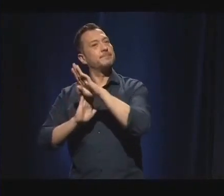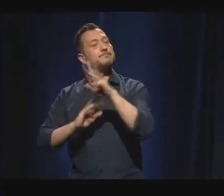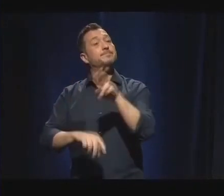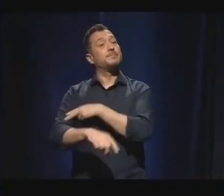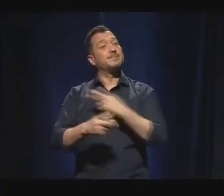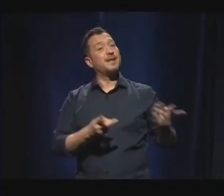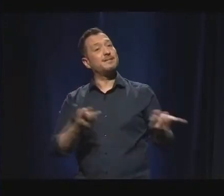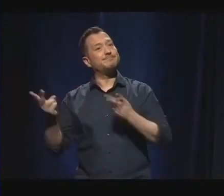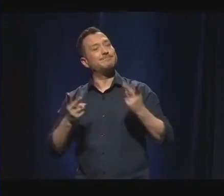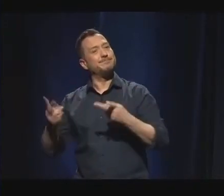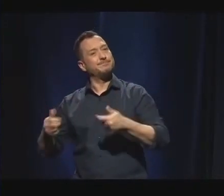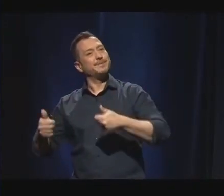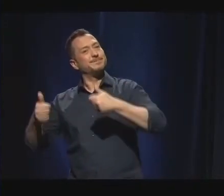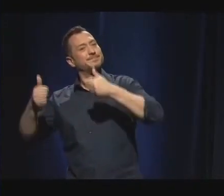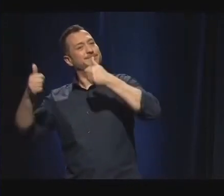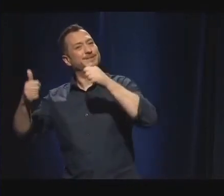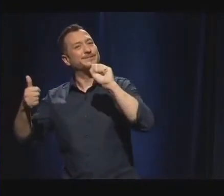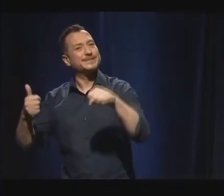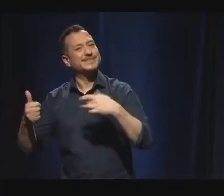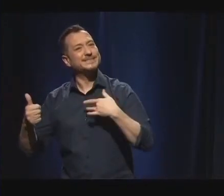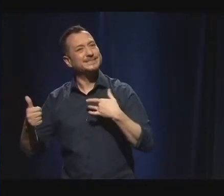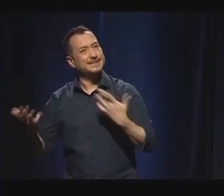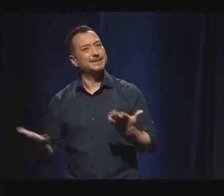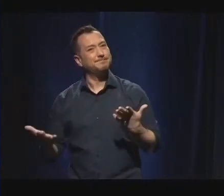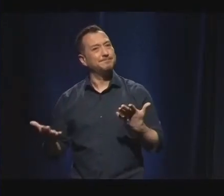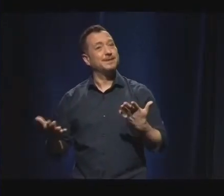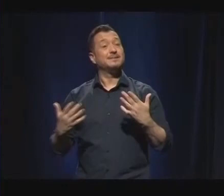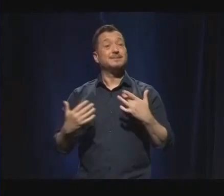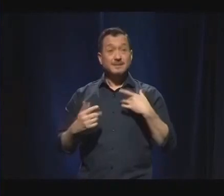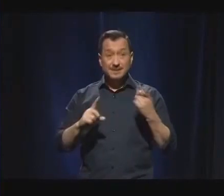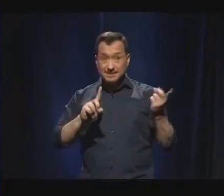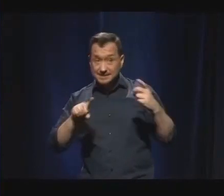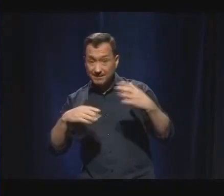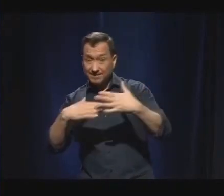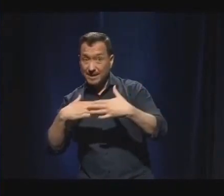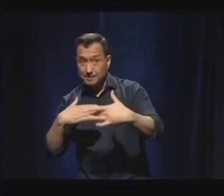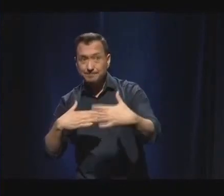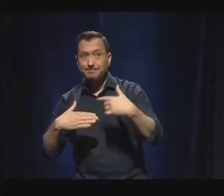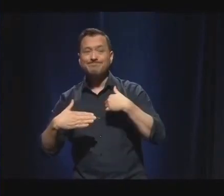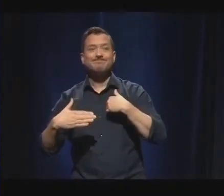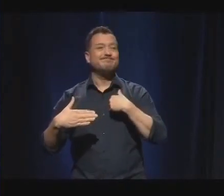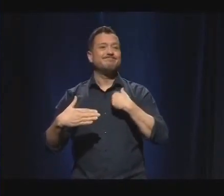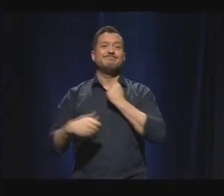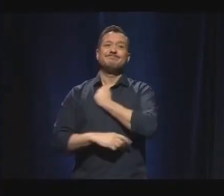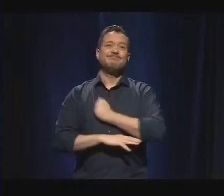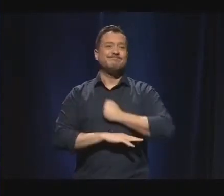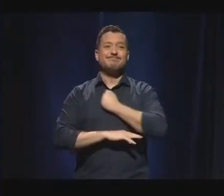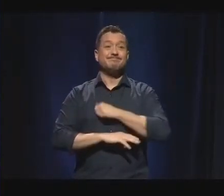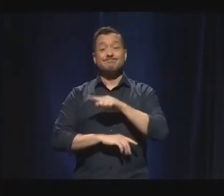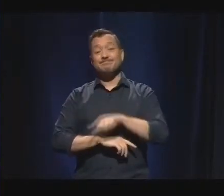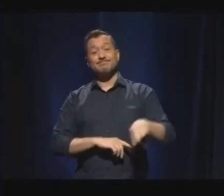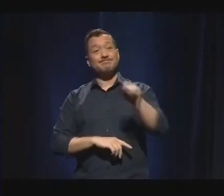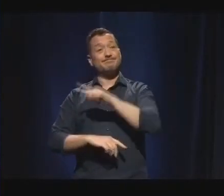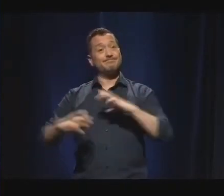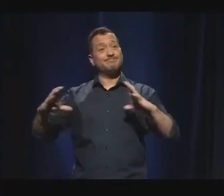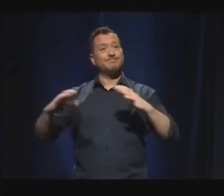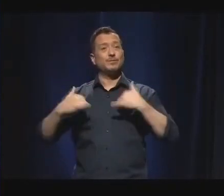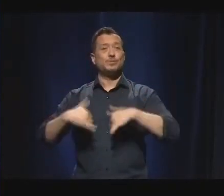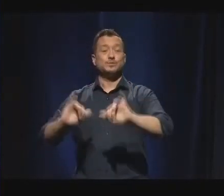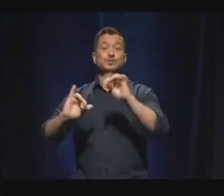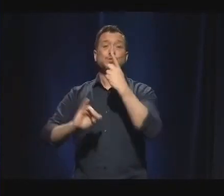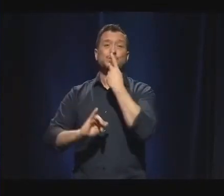peut pas, dans cette situation-là, changer la couleur de ces ondes. Donc, ces ondes vont rester